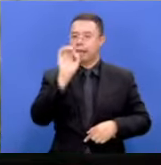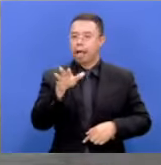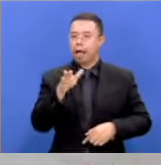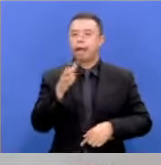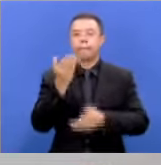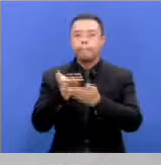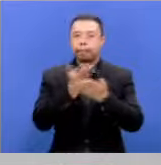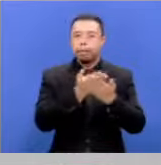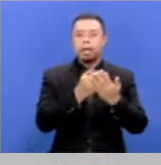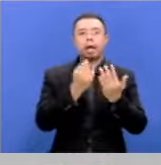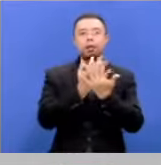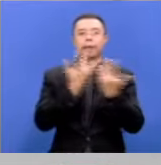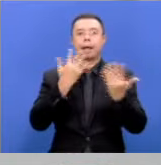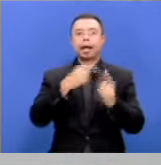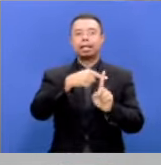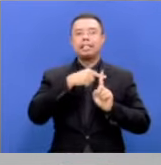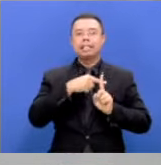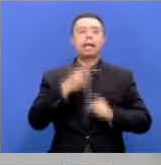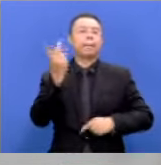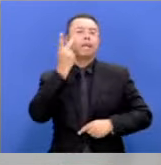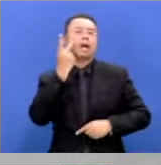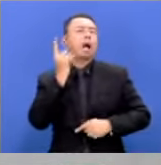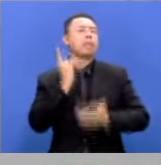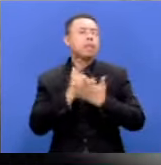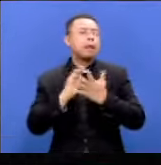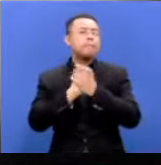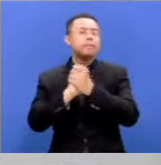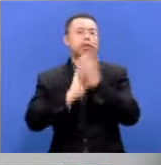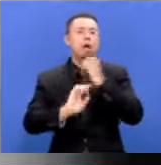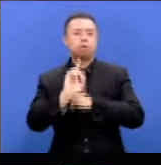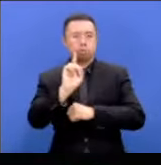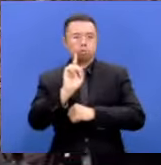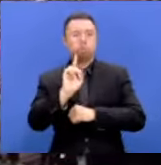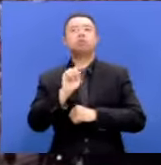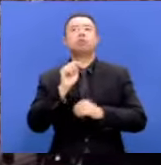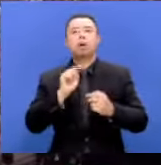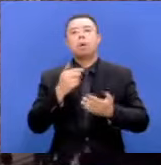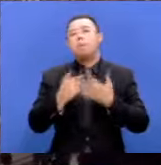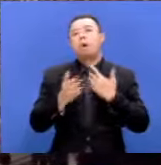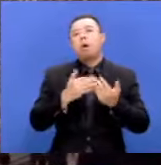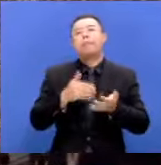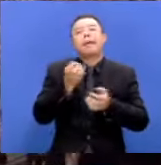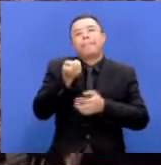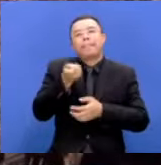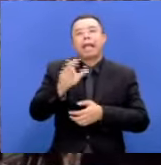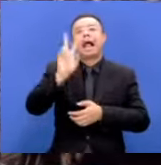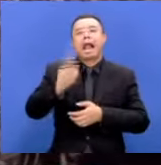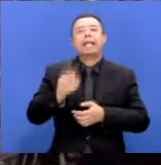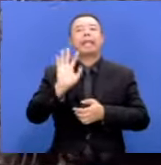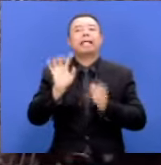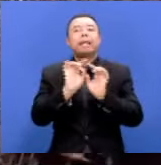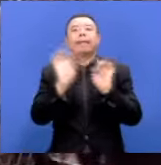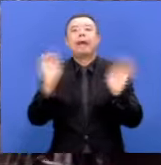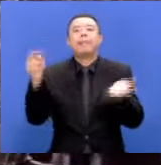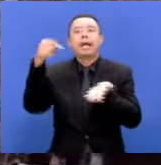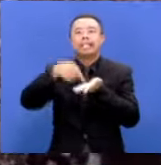kepada para jemaat Kristiani untuk menjaga persatuan dan kesatuan bangsa, meskipun sebentar lagi akan digelar pemilu